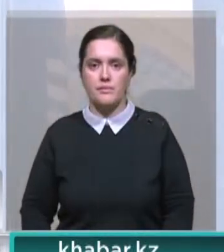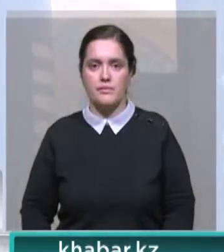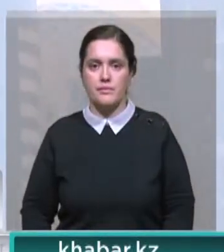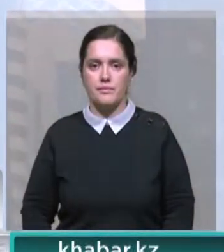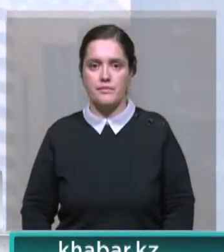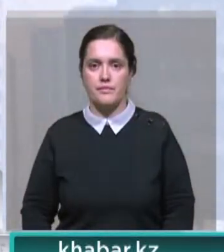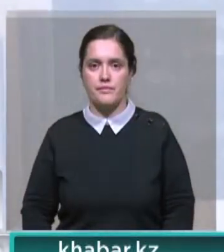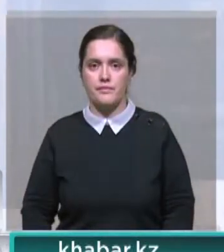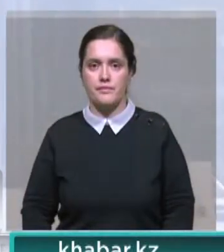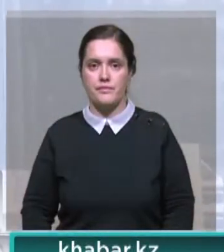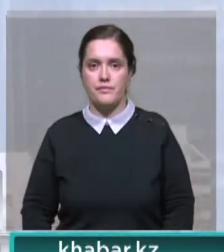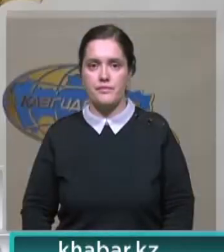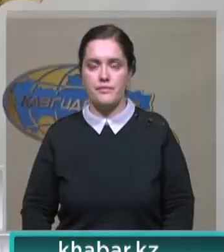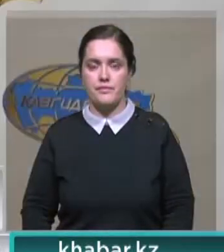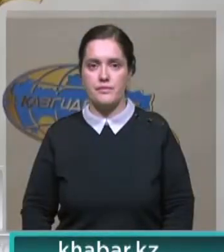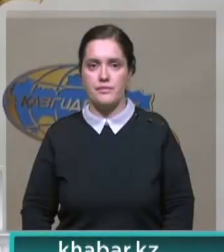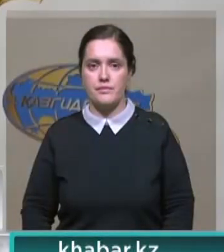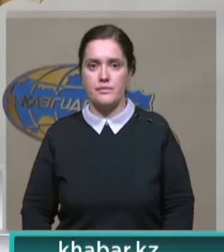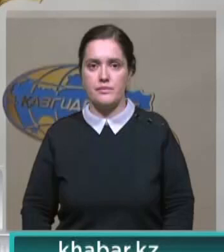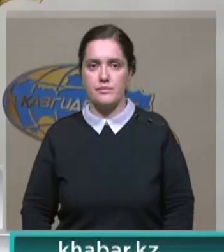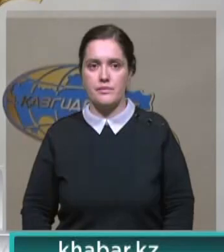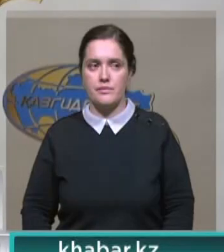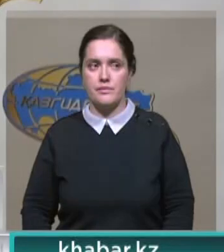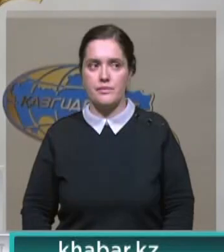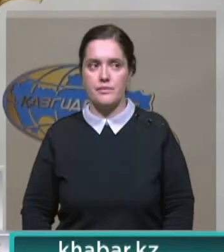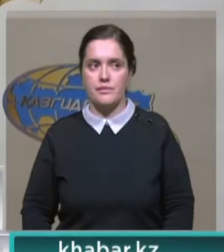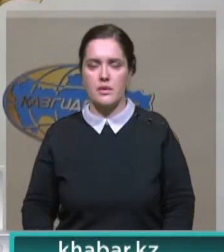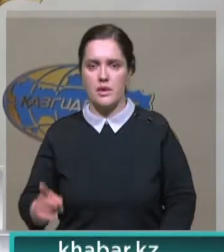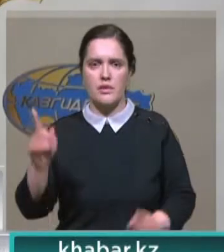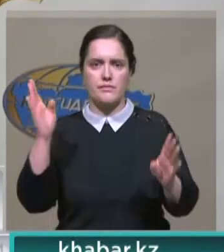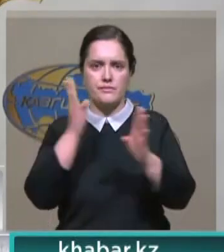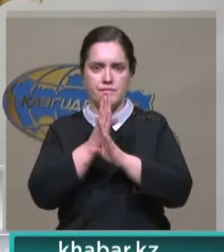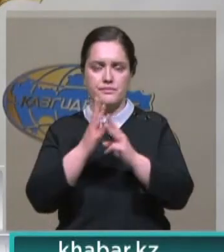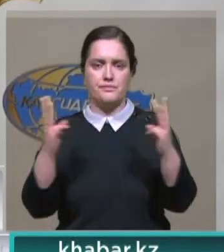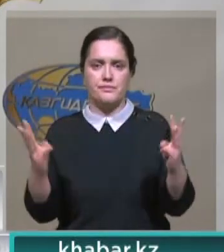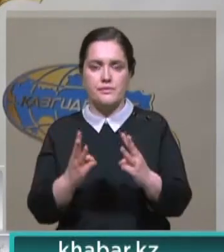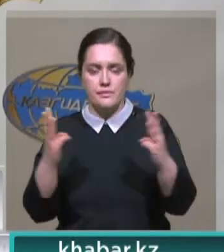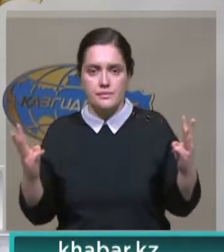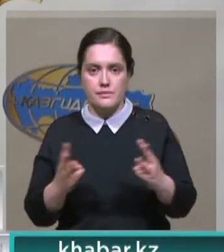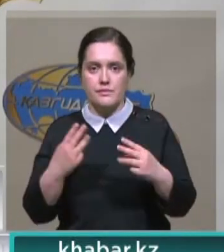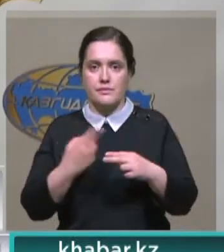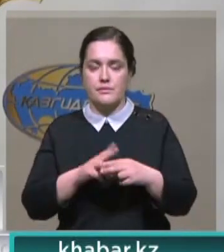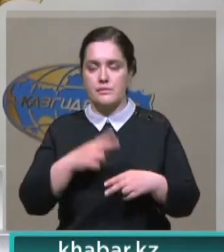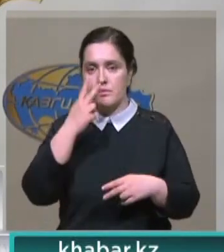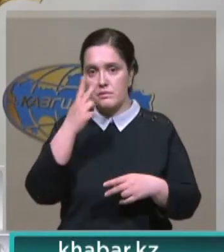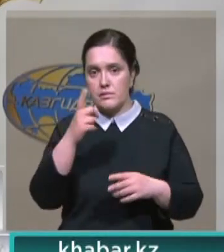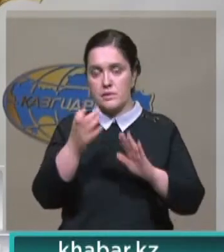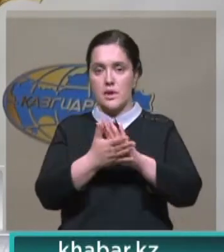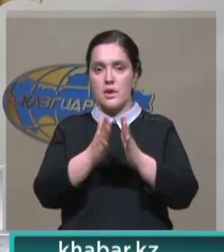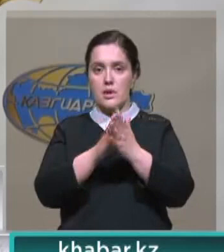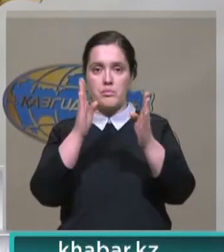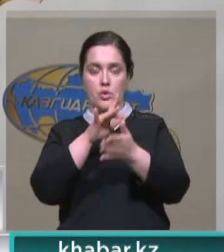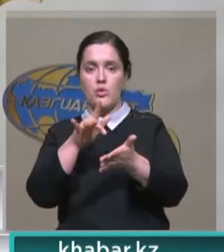гари. Это сероводород, оксид азота и диоксид азота. Наблюдение за состоянием атмосферного воздуха в